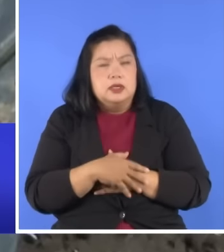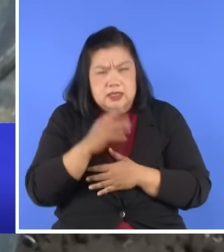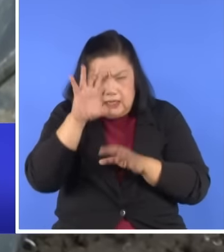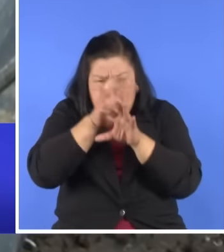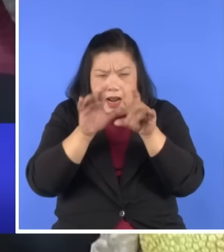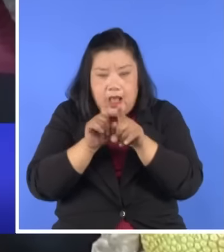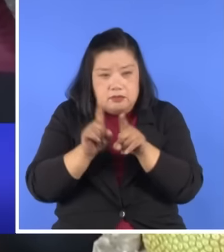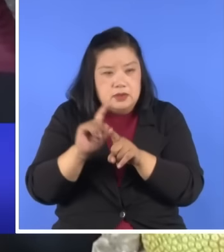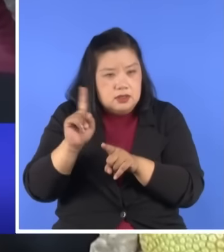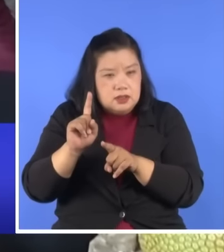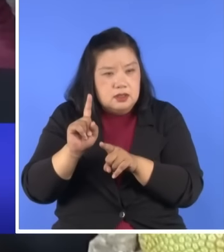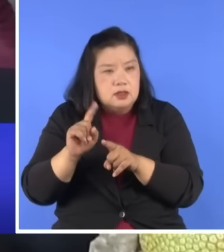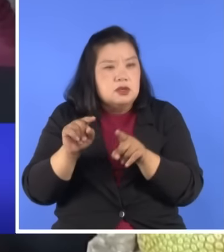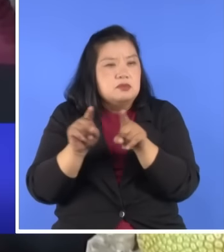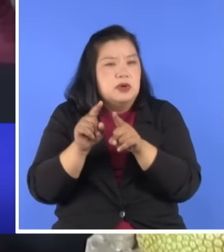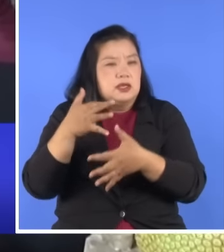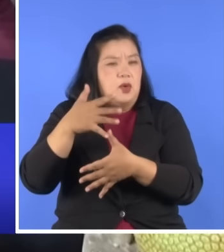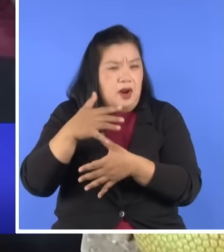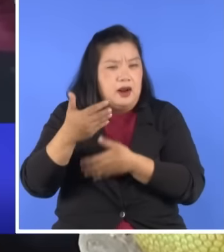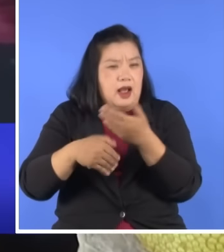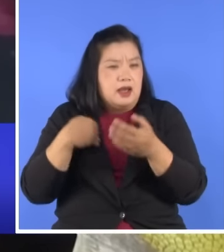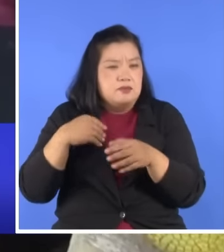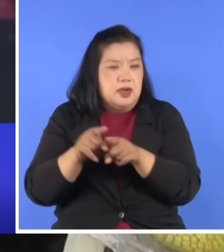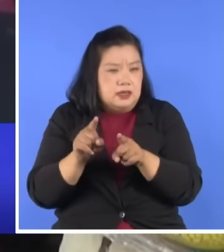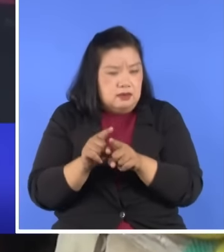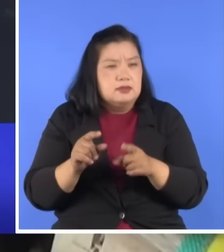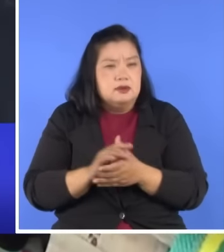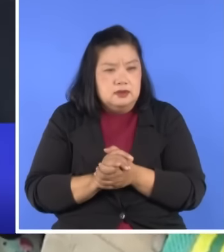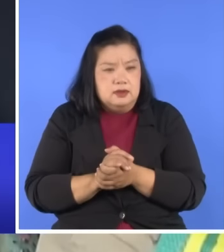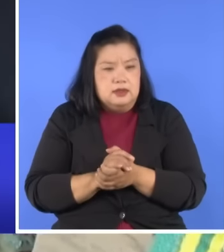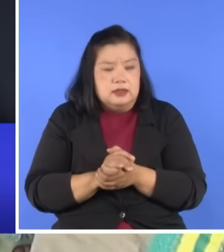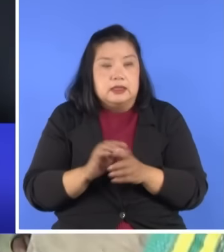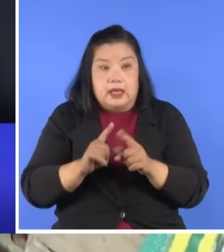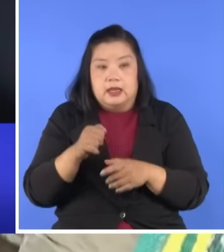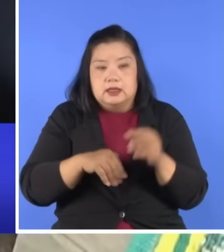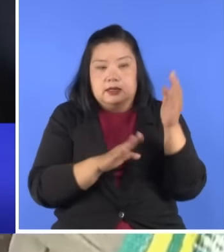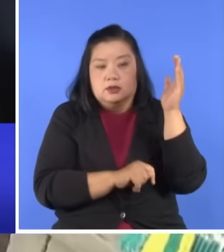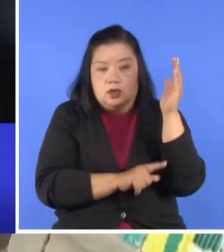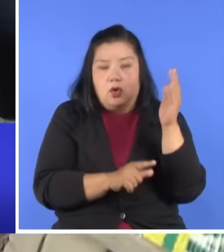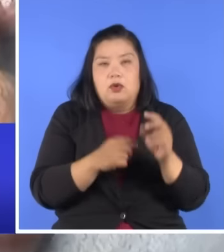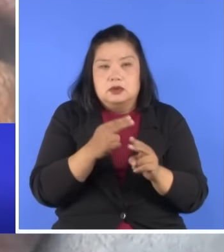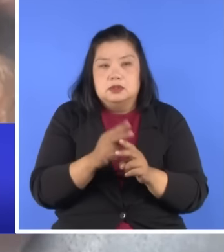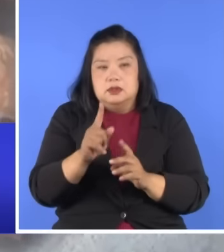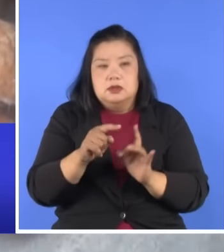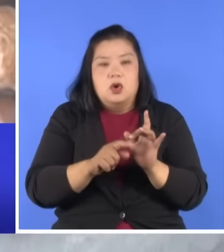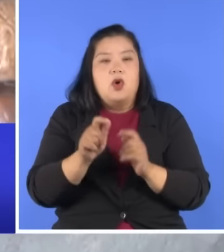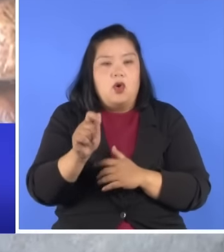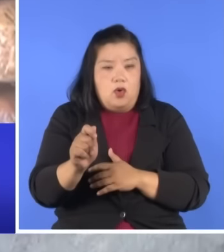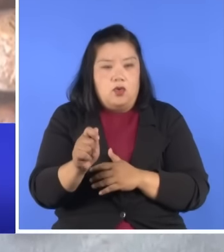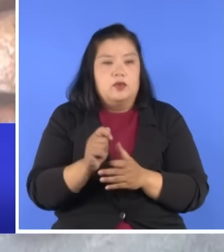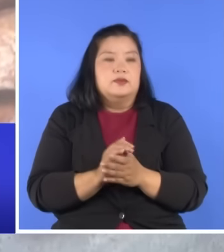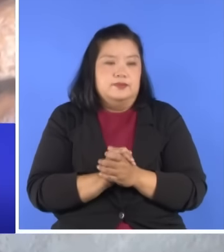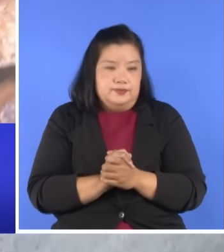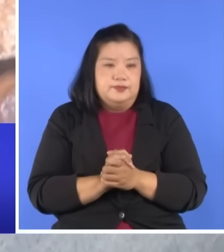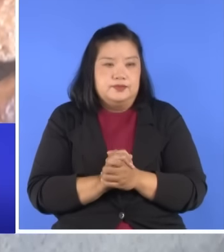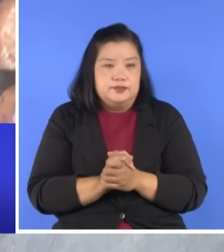ที่เยาวราชเลยอ่ะพแกูเออเหมือนกับลูกเการัตนี่แหละแต่ว่าเป็นเกาลัดป่าแต่ว่าชาวสตูนเรียกว่าลูกกอลูกกอนี่นะครับสำหรับ